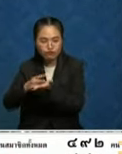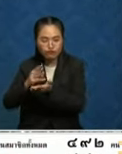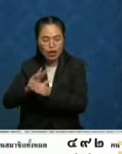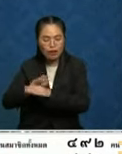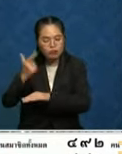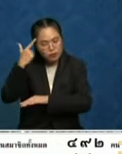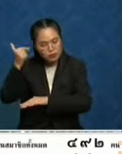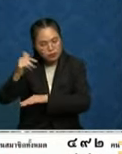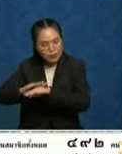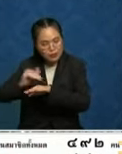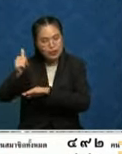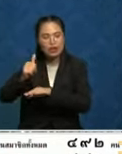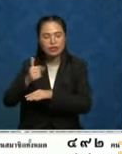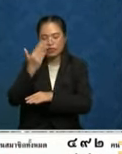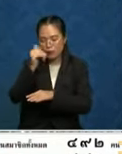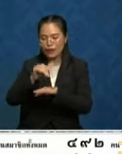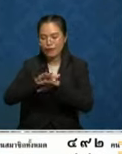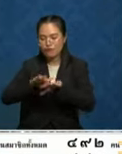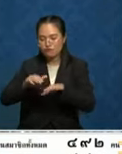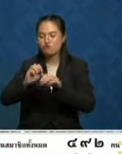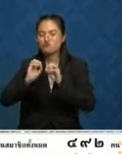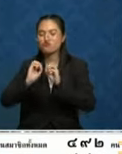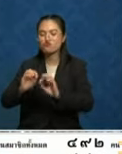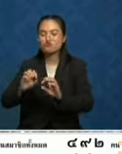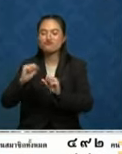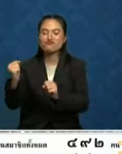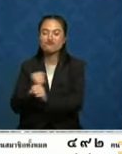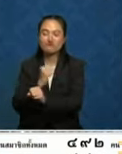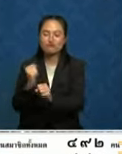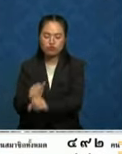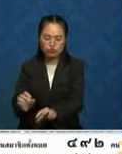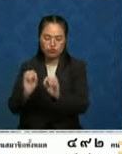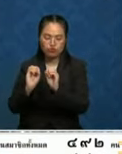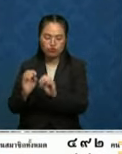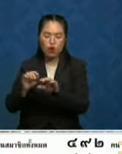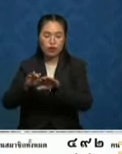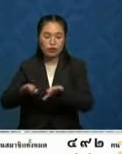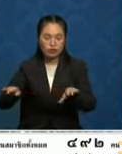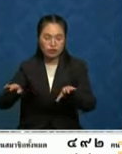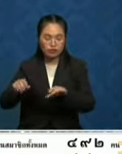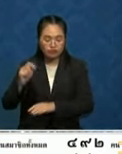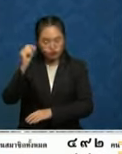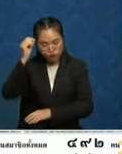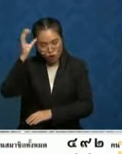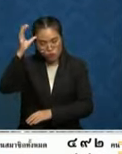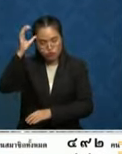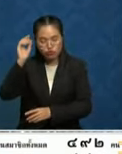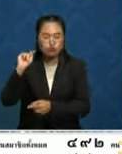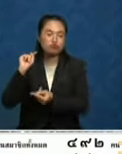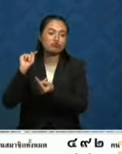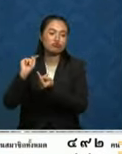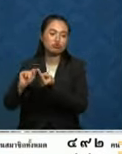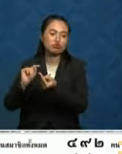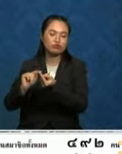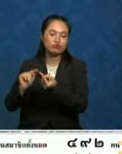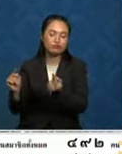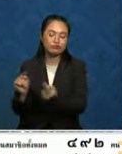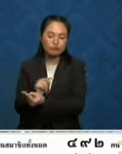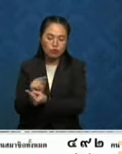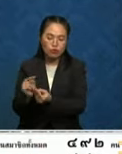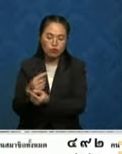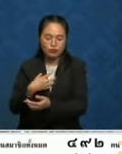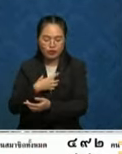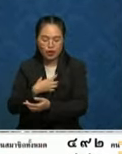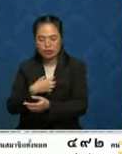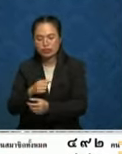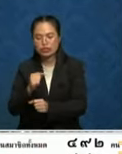อ่าผลิตบัณฑิตที่มีคุณภาพนะคะให้สอดคล้องกับความต้องการของสังคมตลอดตจนการ